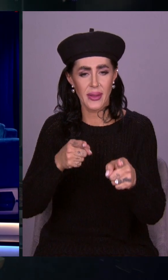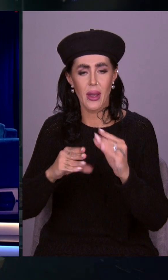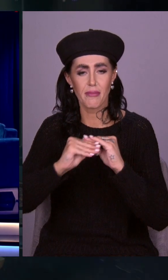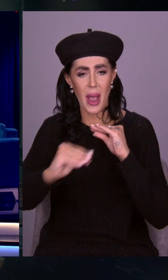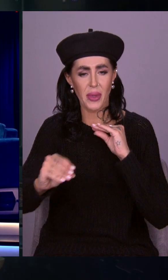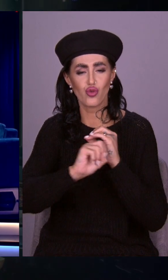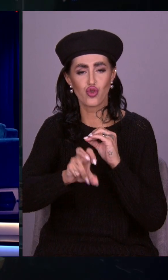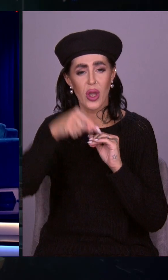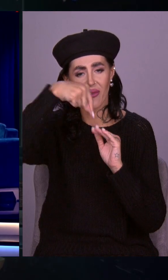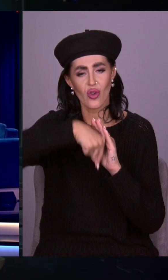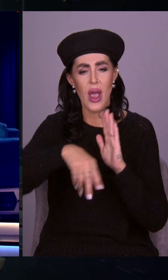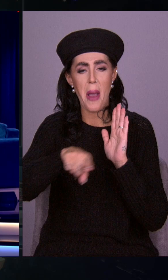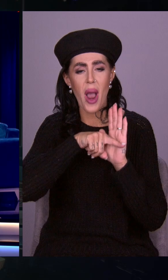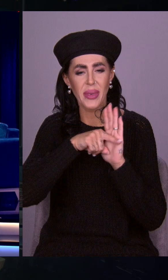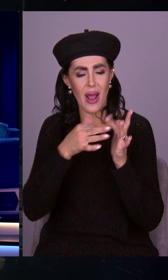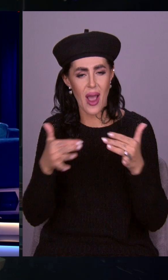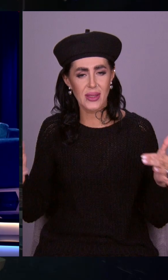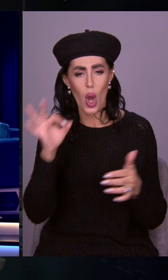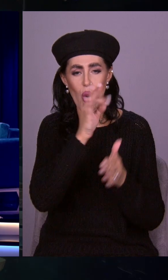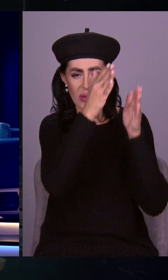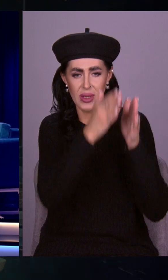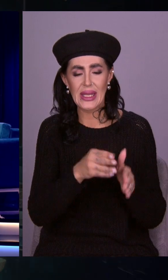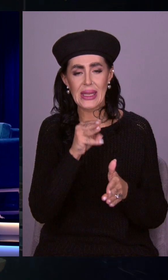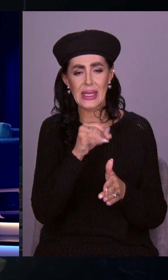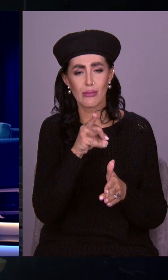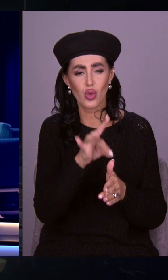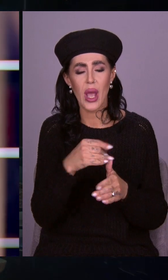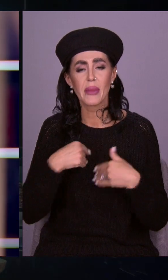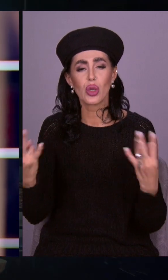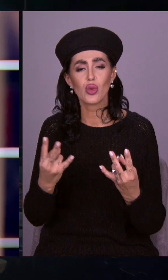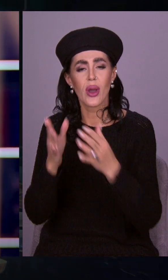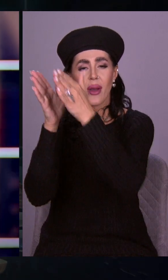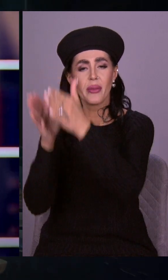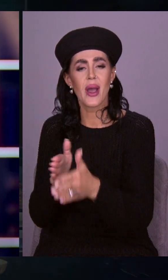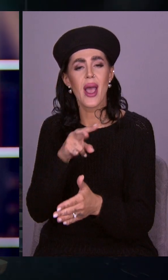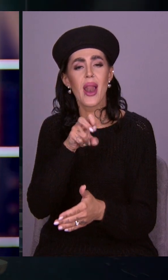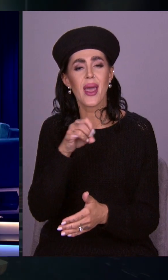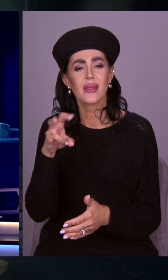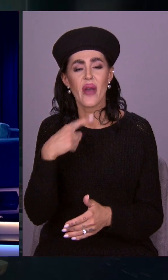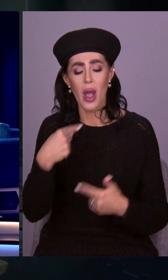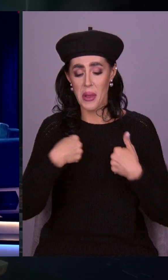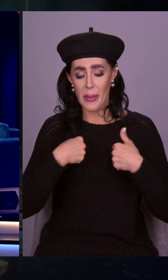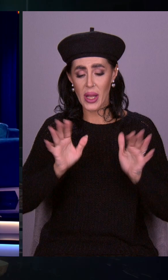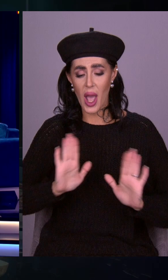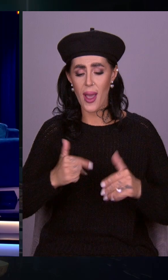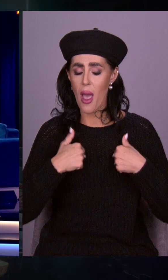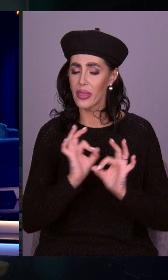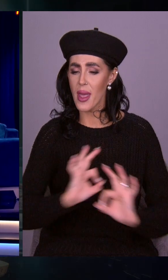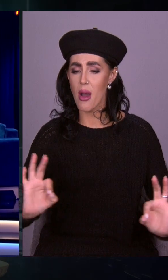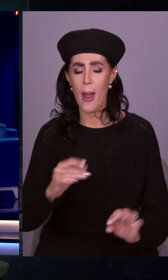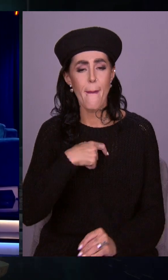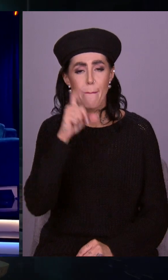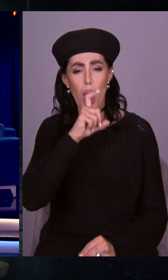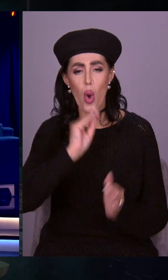коментарями на Тимура. Ага. Де Лена? А, будь ласка, можна Лені? А на Лені нема поганих коментарів. Погані коментарі на